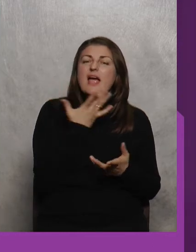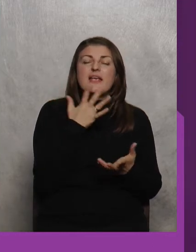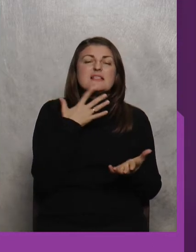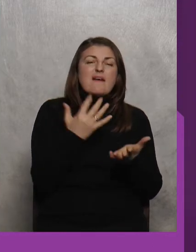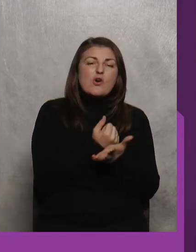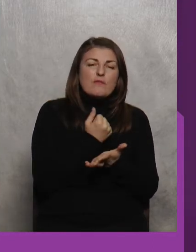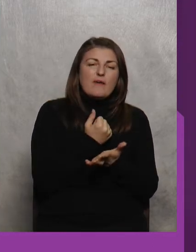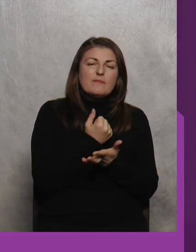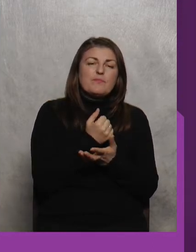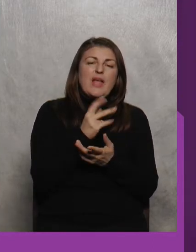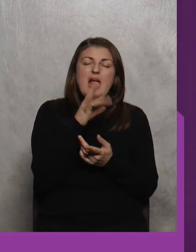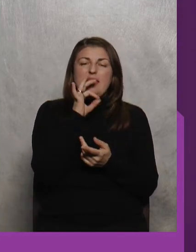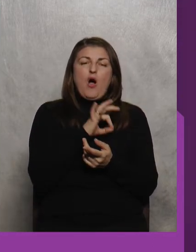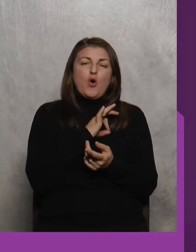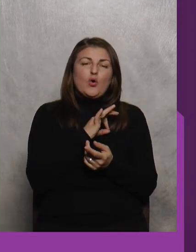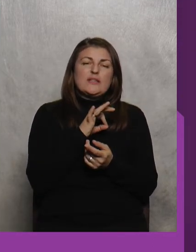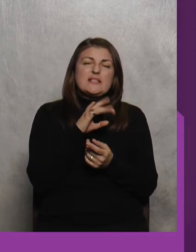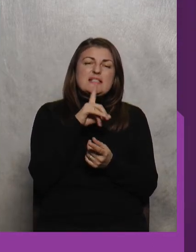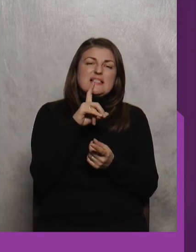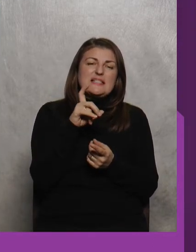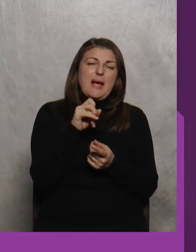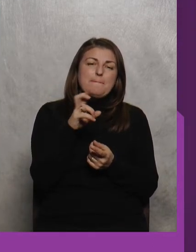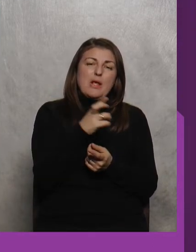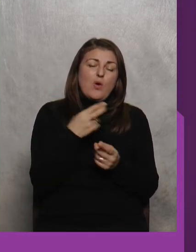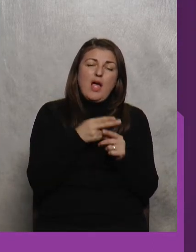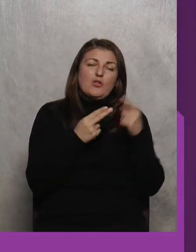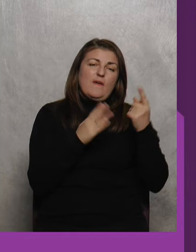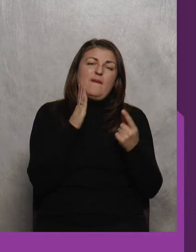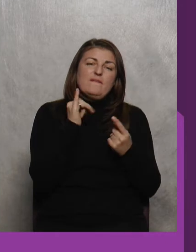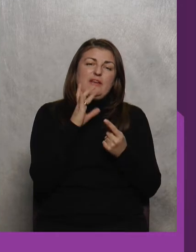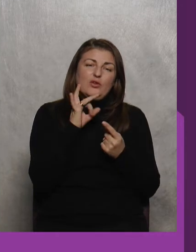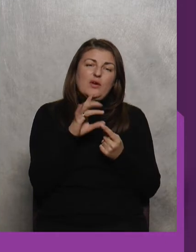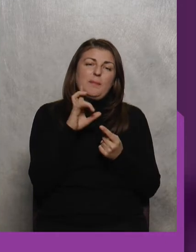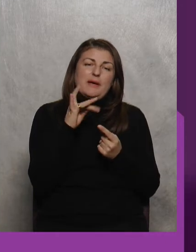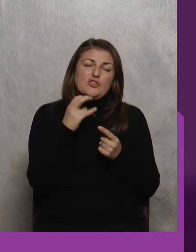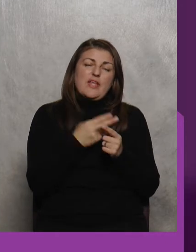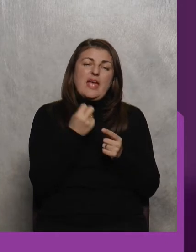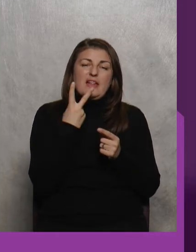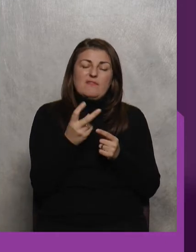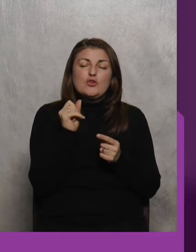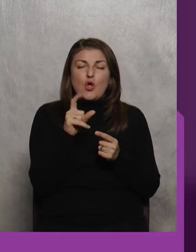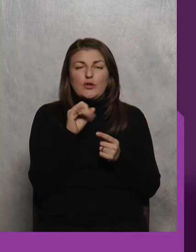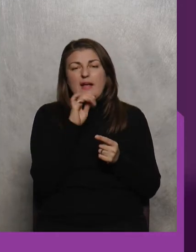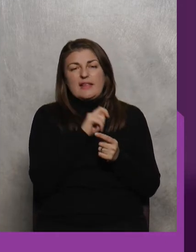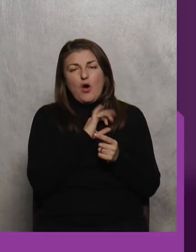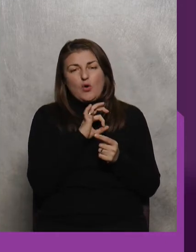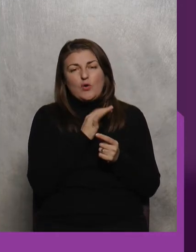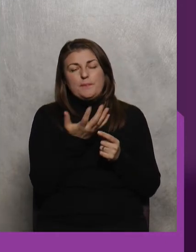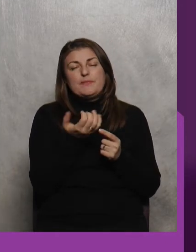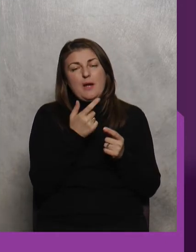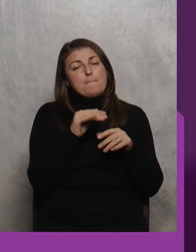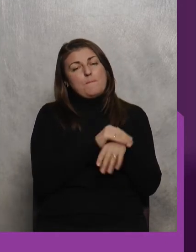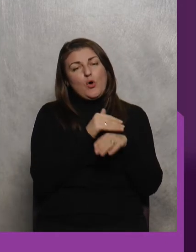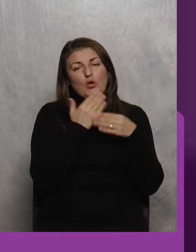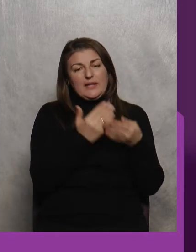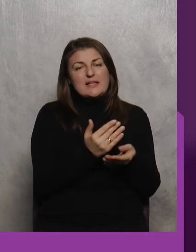завоював нагороди за Білорусь, це Віктор Браченя і дві золотих нагороди. Ну, молодець,